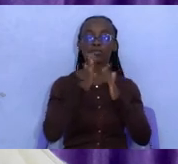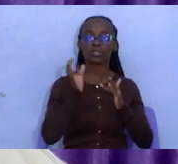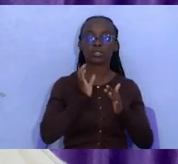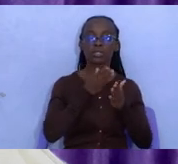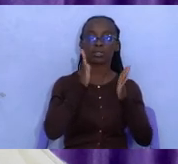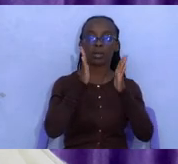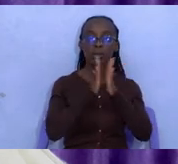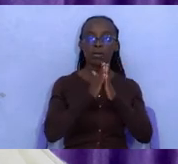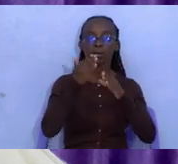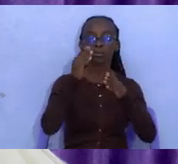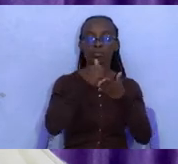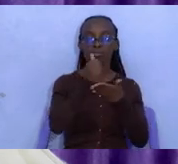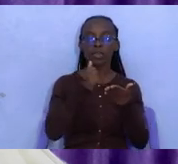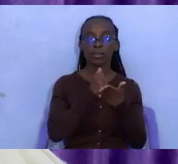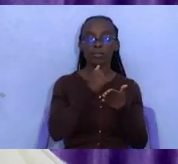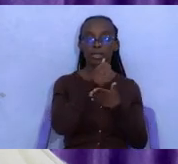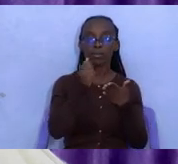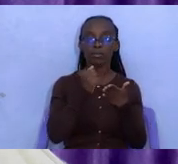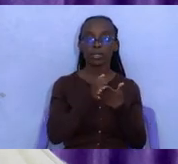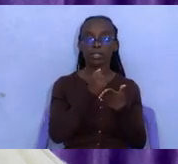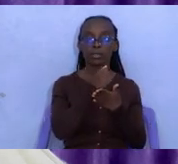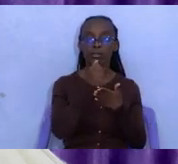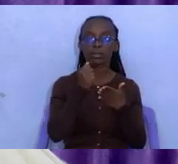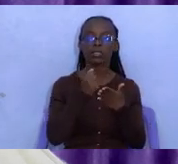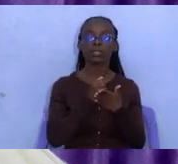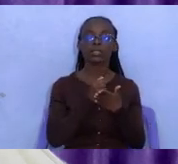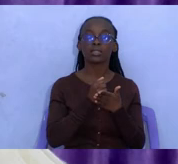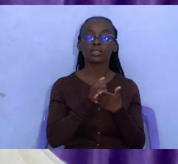prayed. Mtu aseme amen.